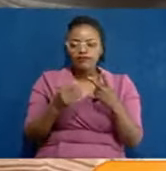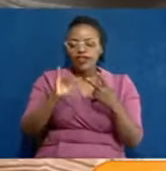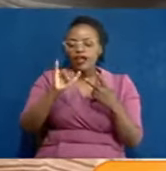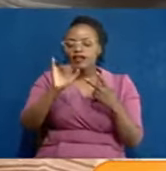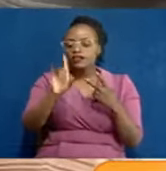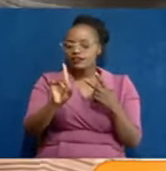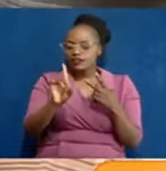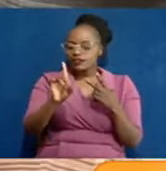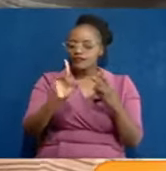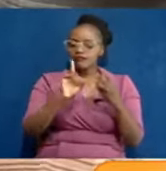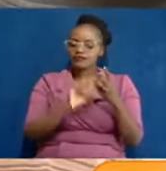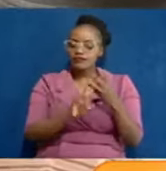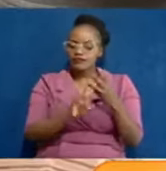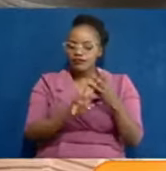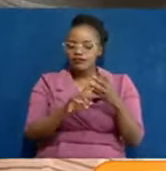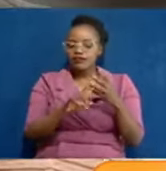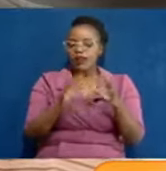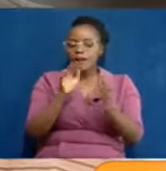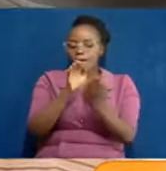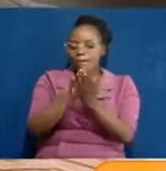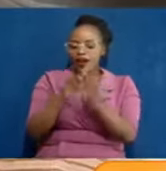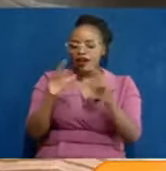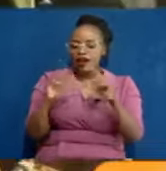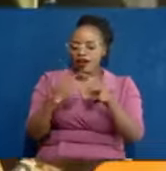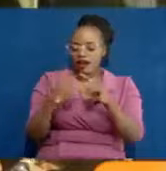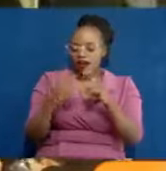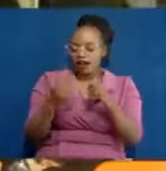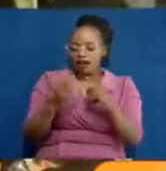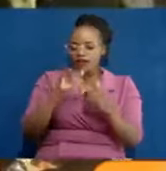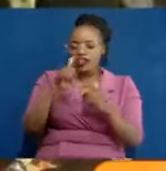kitambulisho, kadi ya bank, simu.